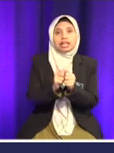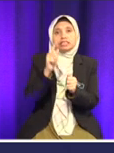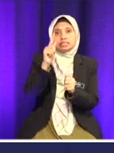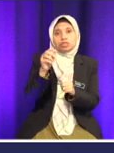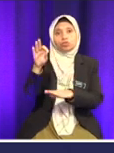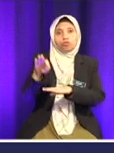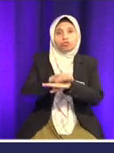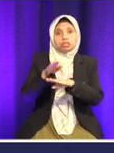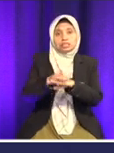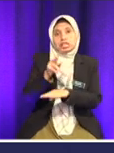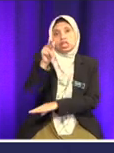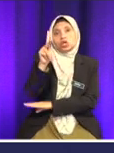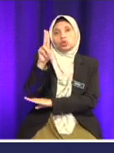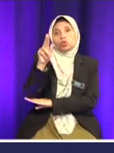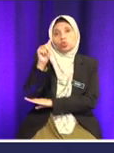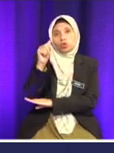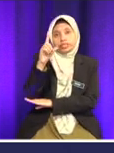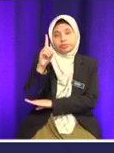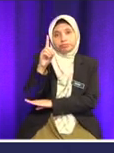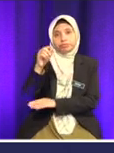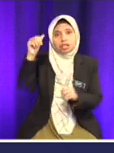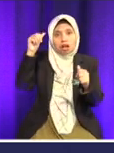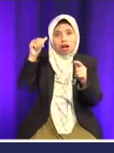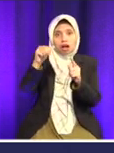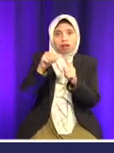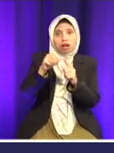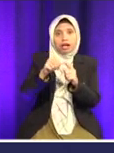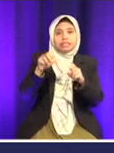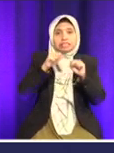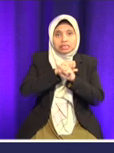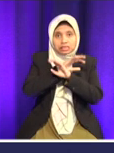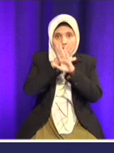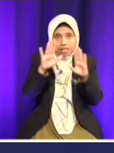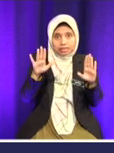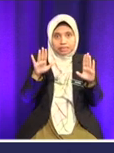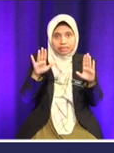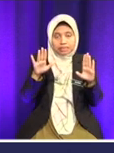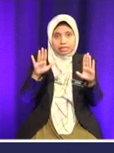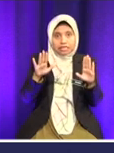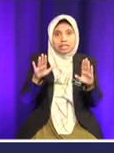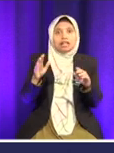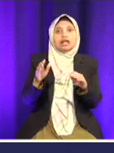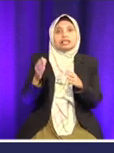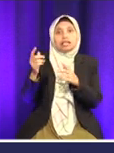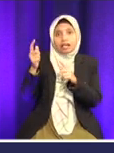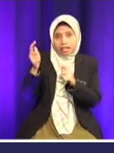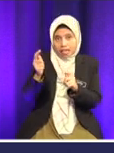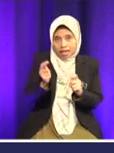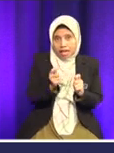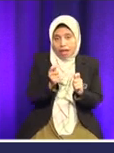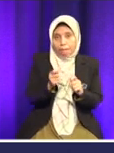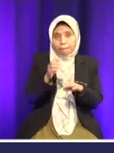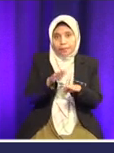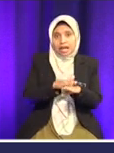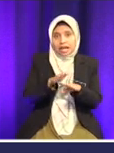baik arahan jelas disitu yaitu gerakan slide lahan-lahan ke kiri dan ke kanan perhatikan bentuk